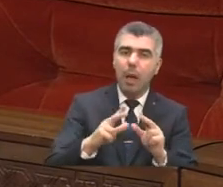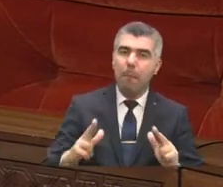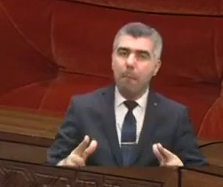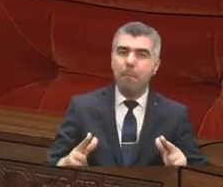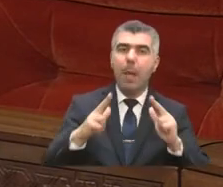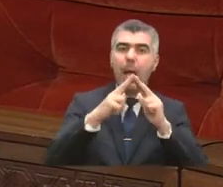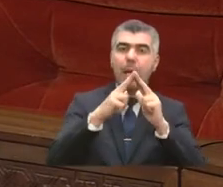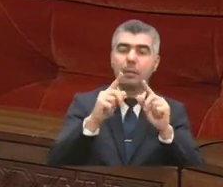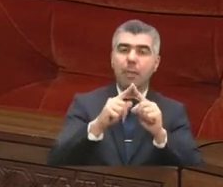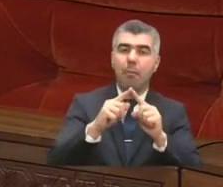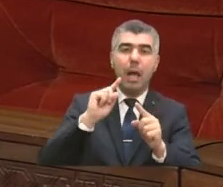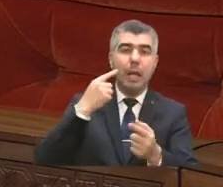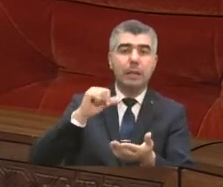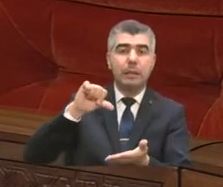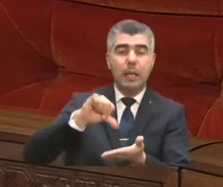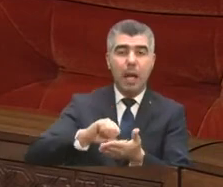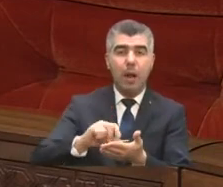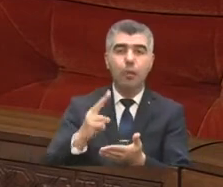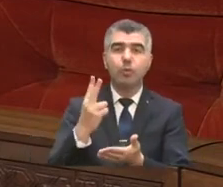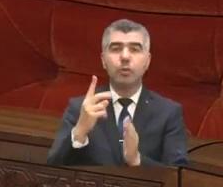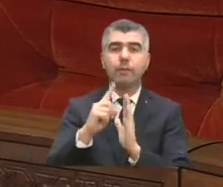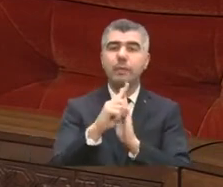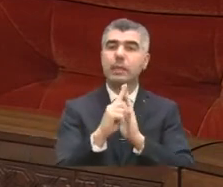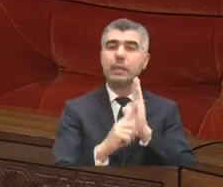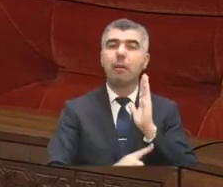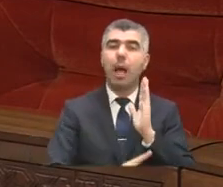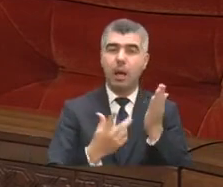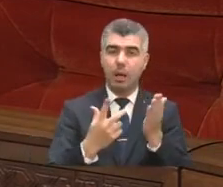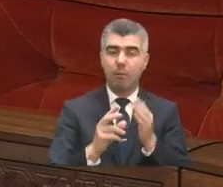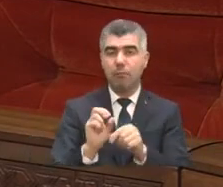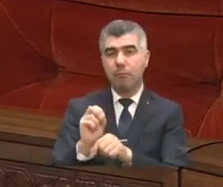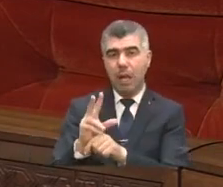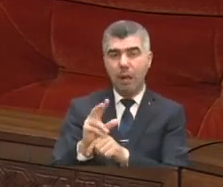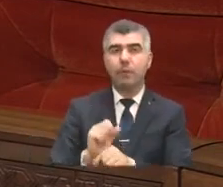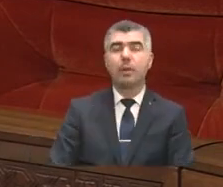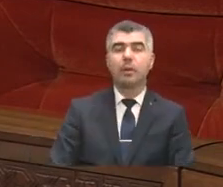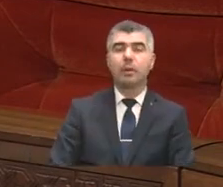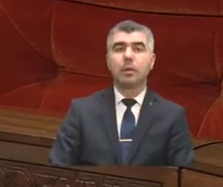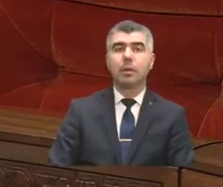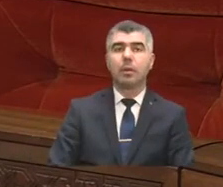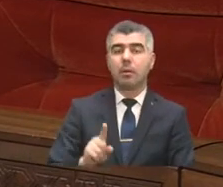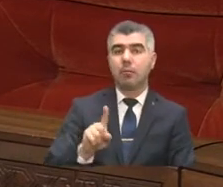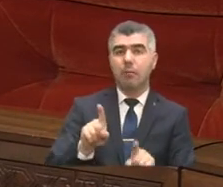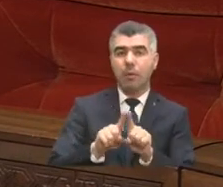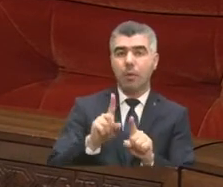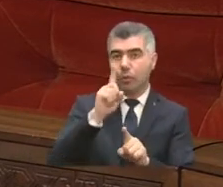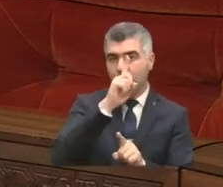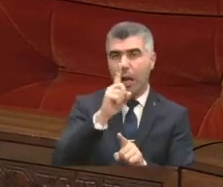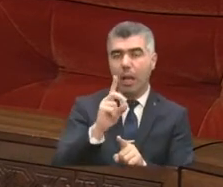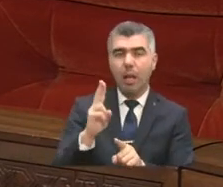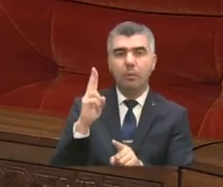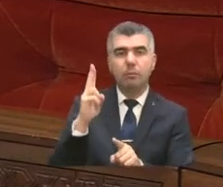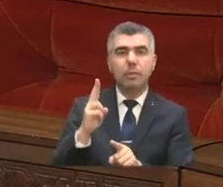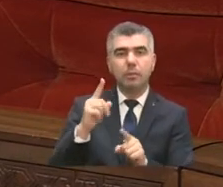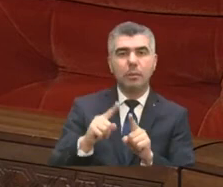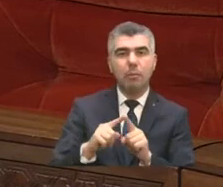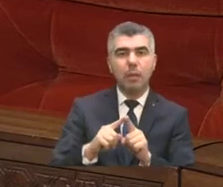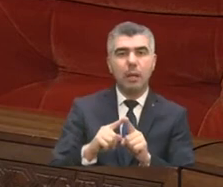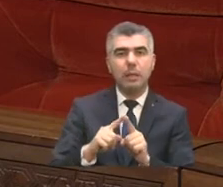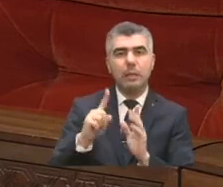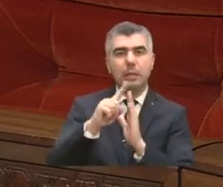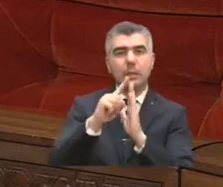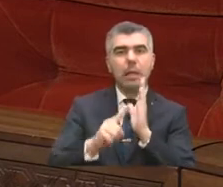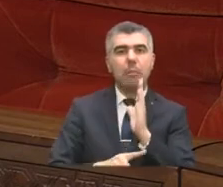والداخلة برحلتين في الأسبوع ابتداء، وهذا سينطلق إن شاء الله من الأسابيع المقبلة.